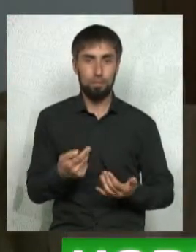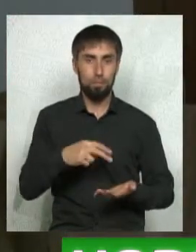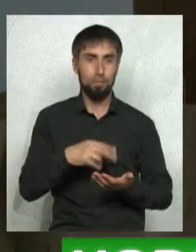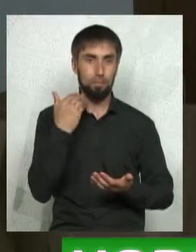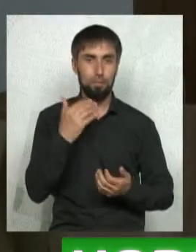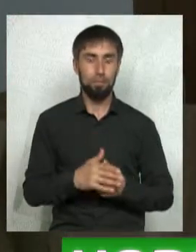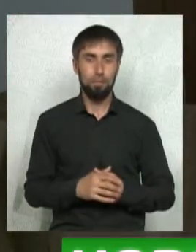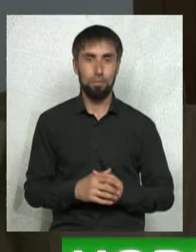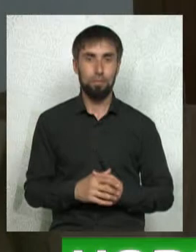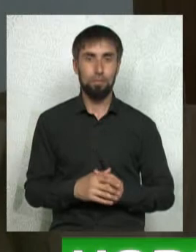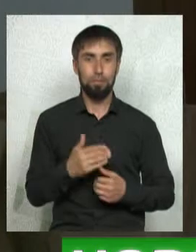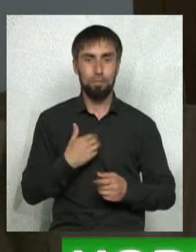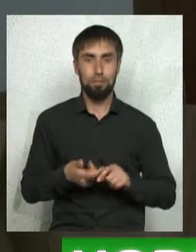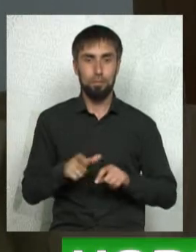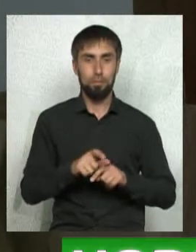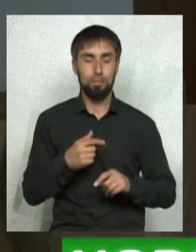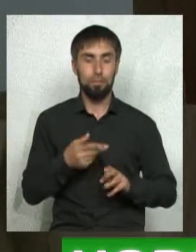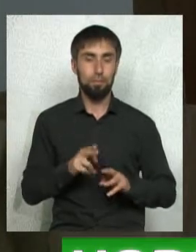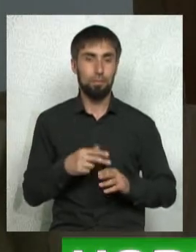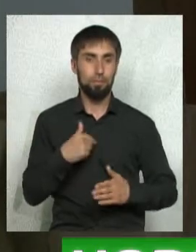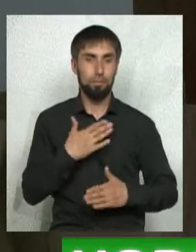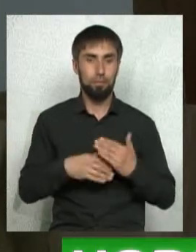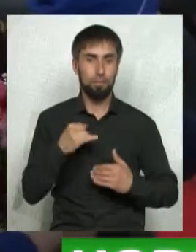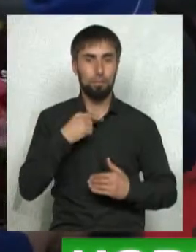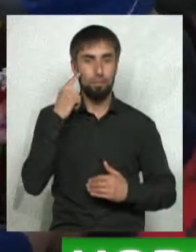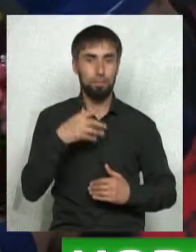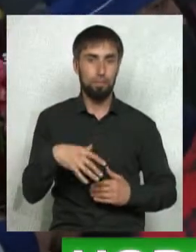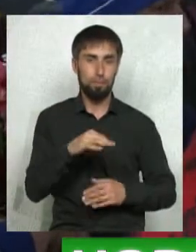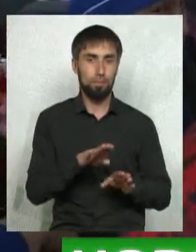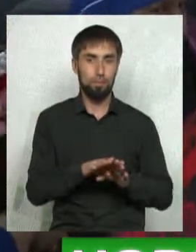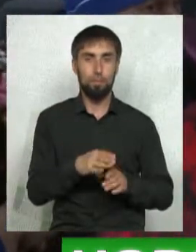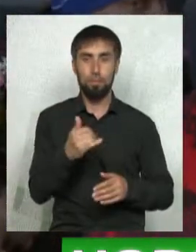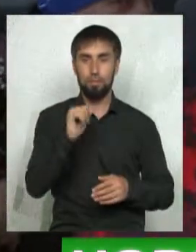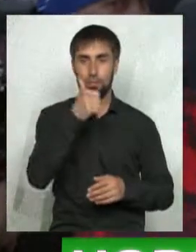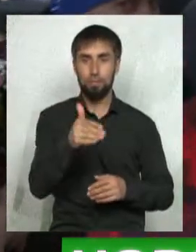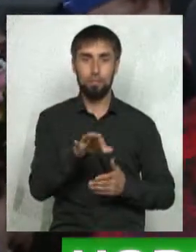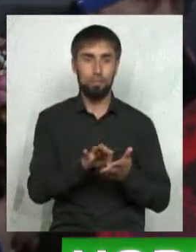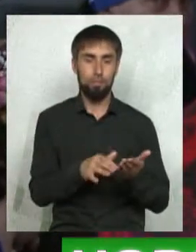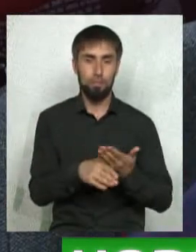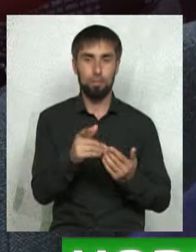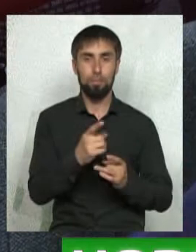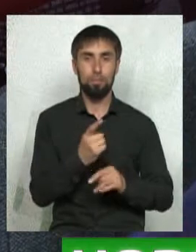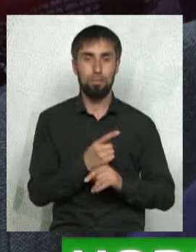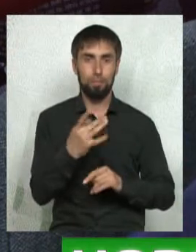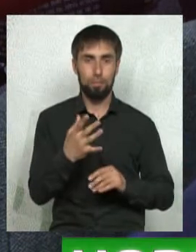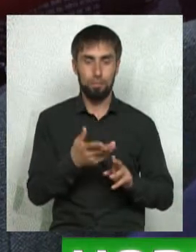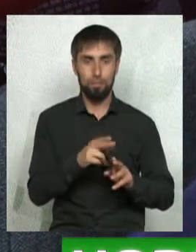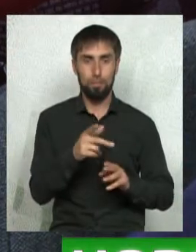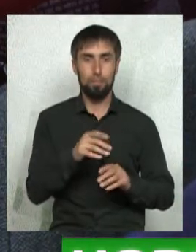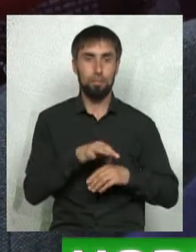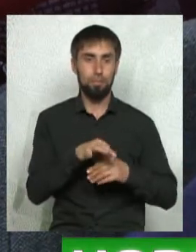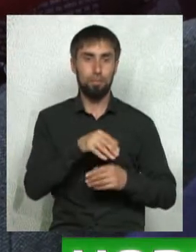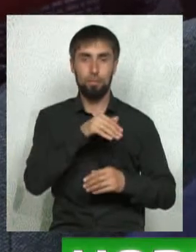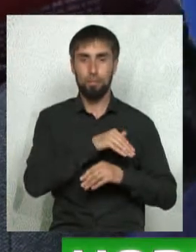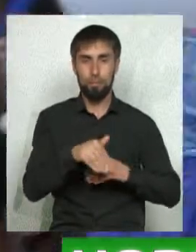легче. Я этому радуюсь. И, наверное, все радуются. В этом году работники скорой впервые отмечают свой праздник